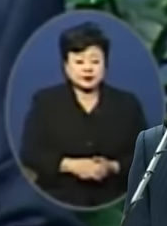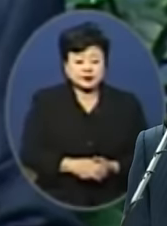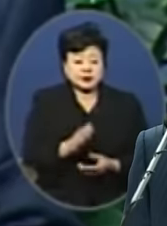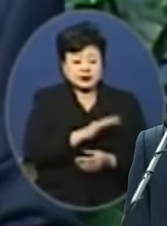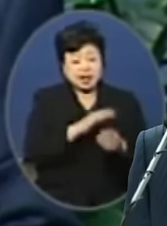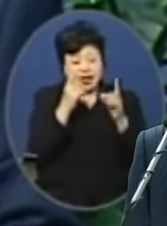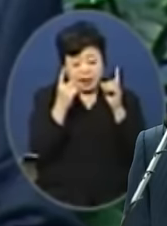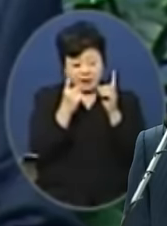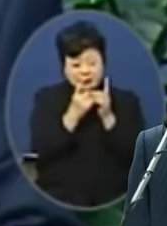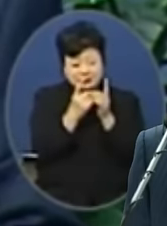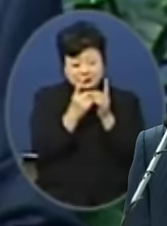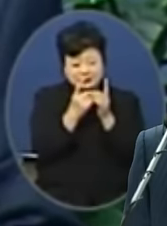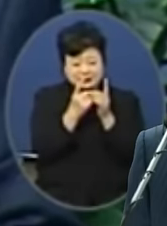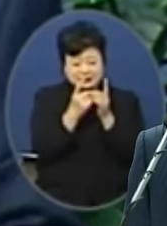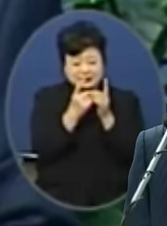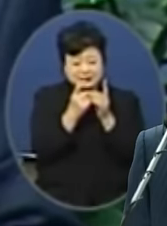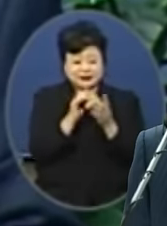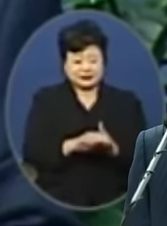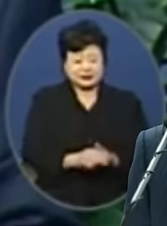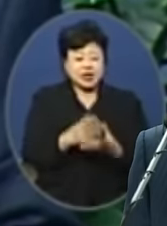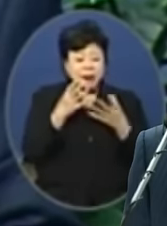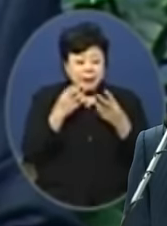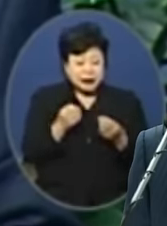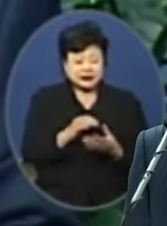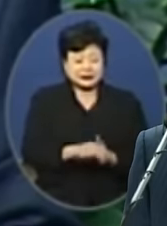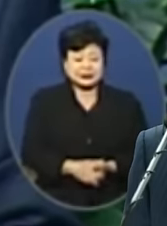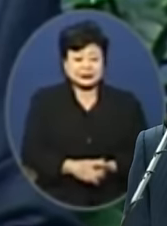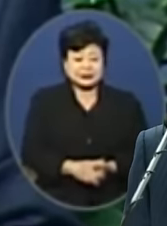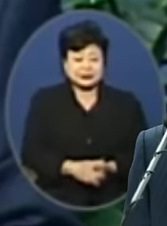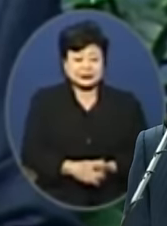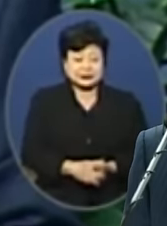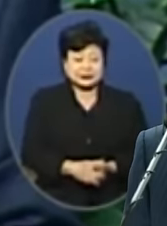잘 만나가지고서 많은